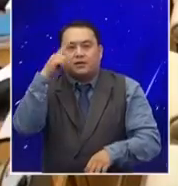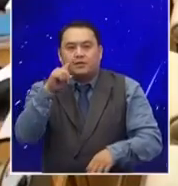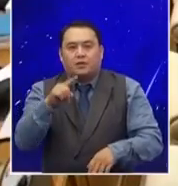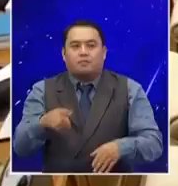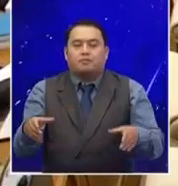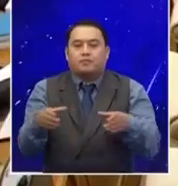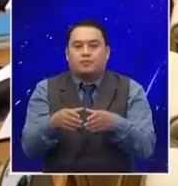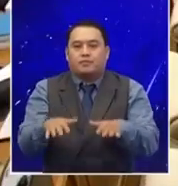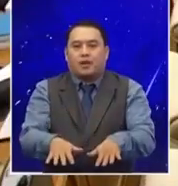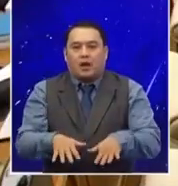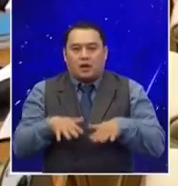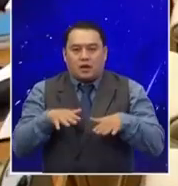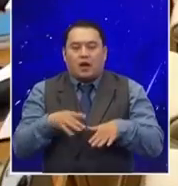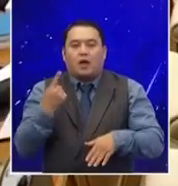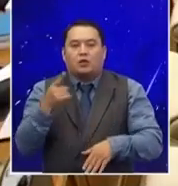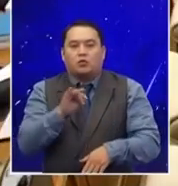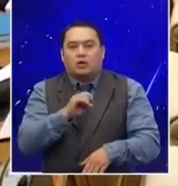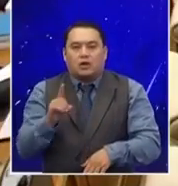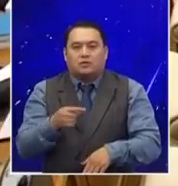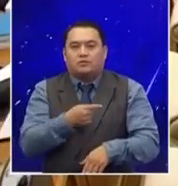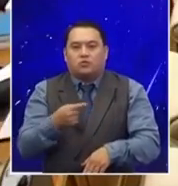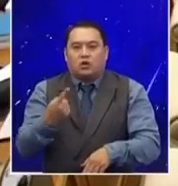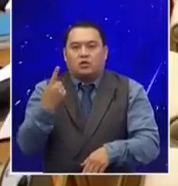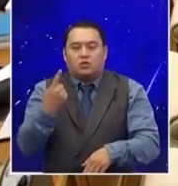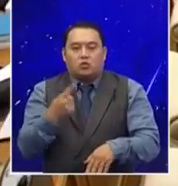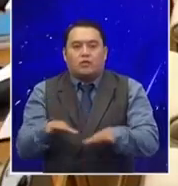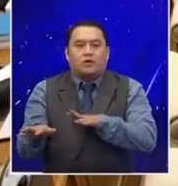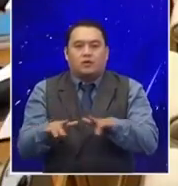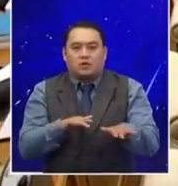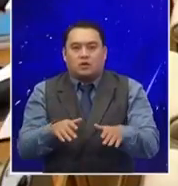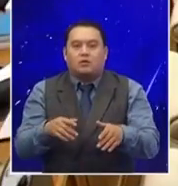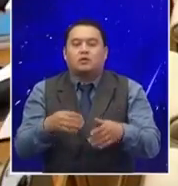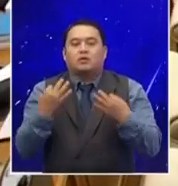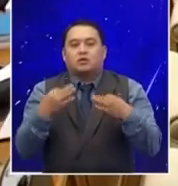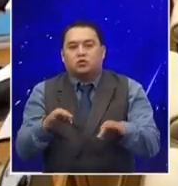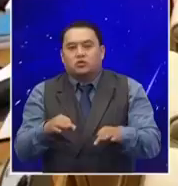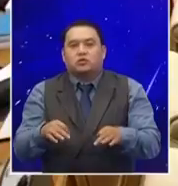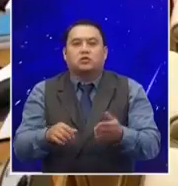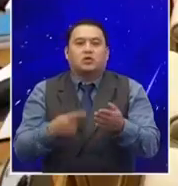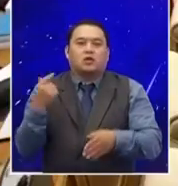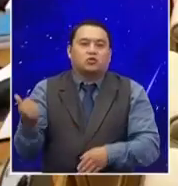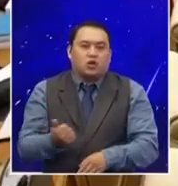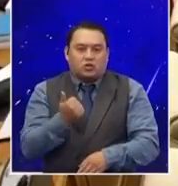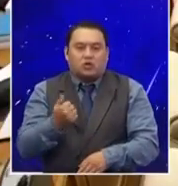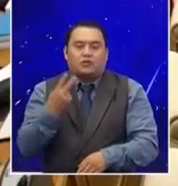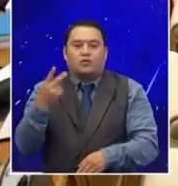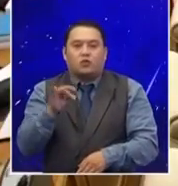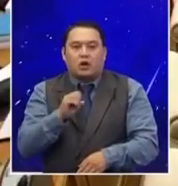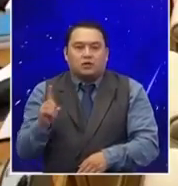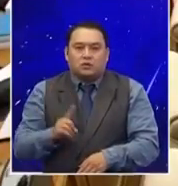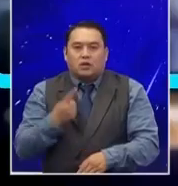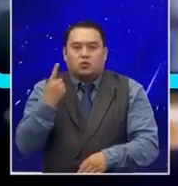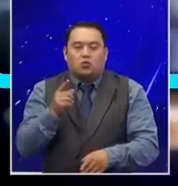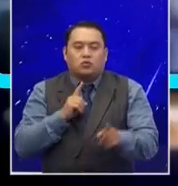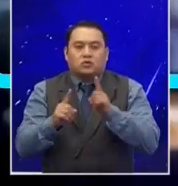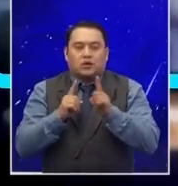проведение парламентских слушаний не менее одного раза в течение одной сессии, а также определять повестку дня правительственного часа не менее двух раз в течение одной